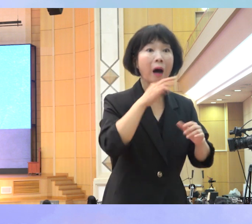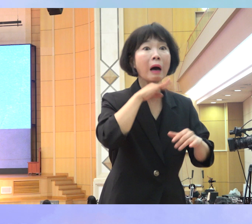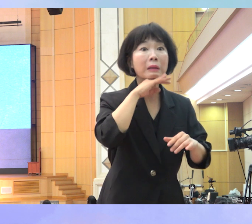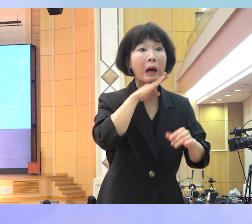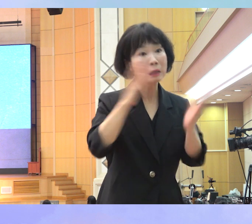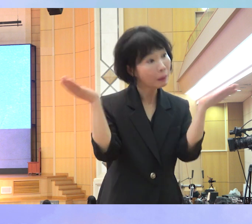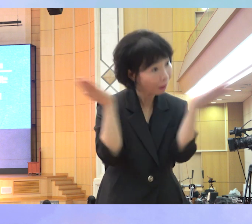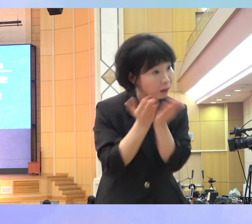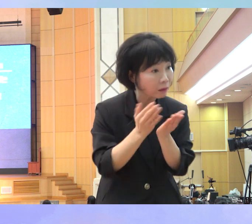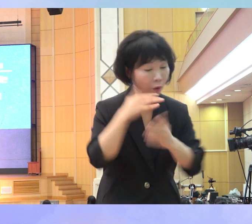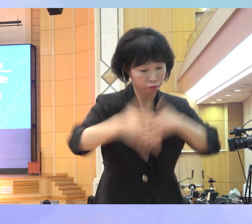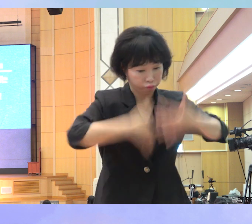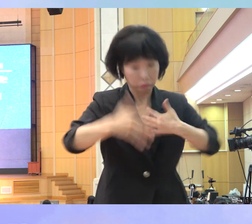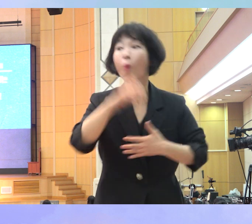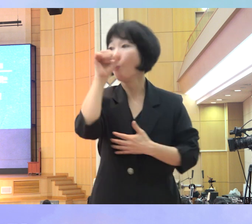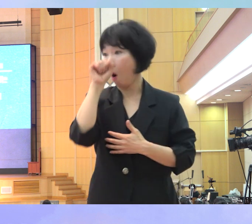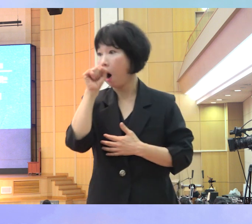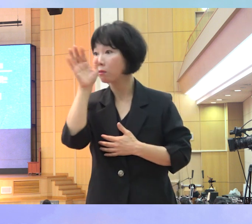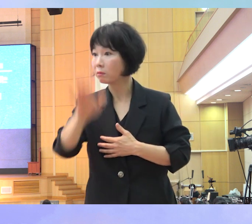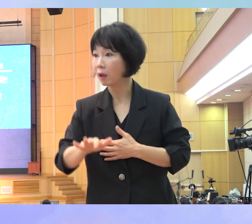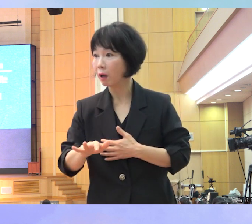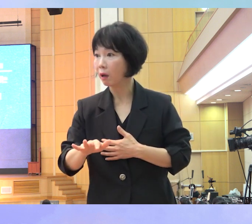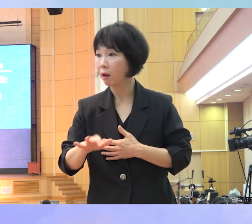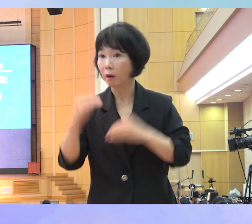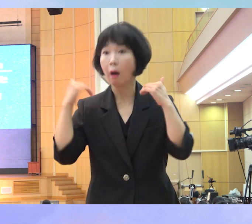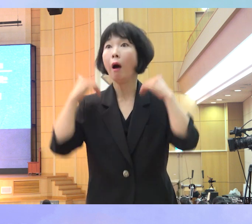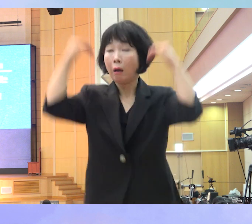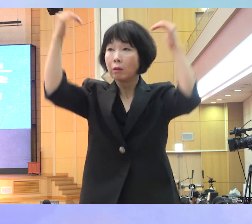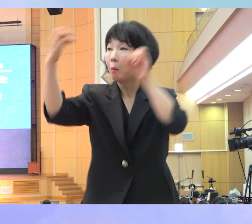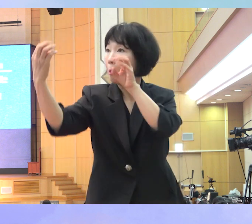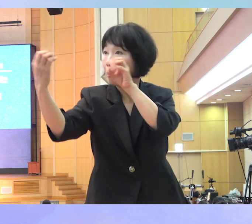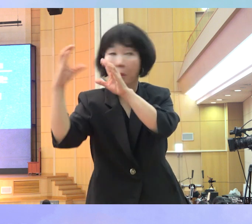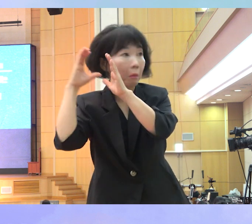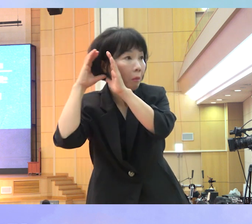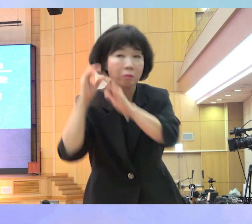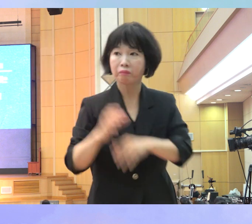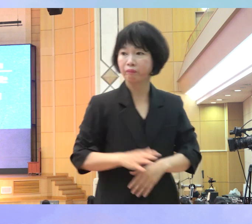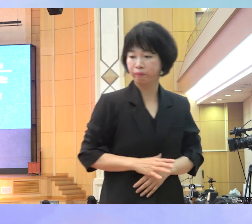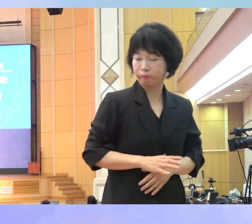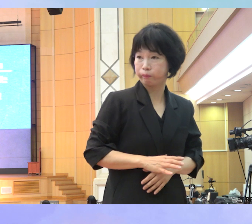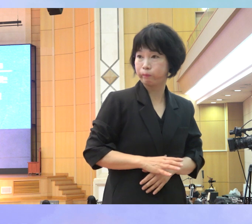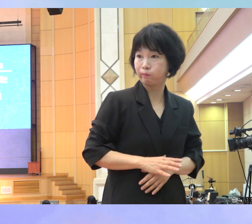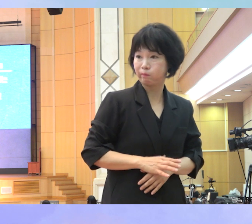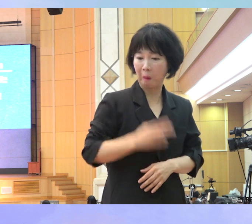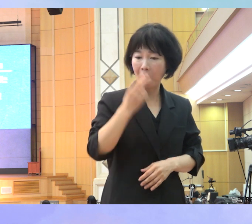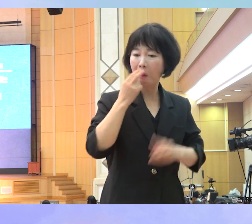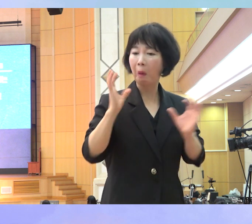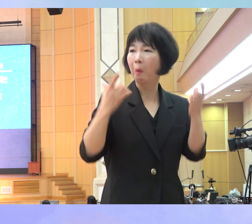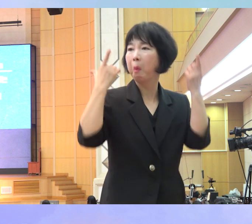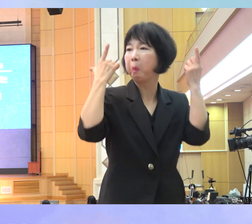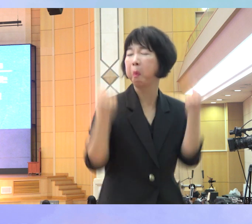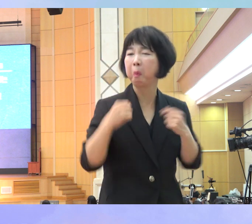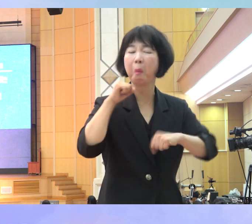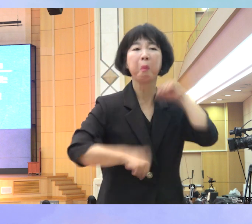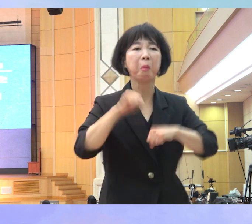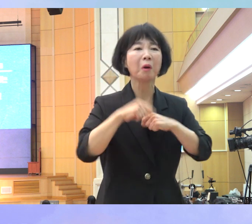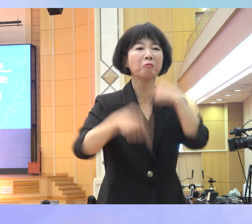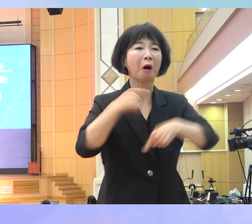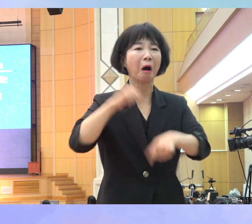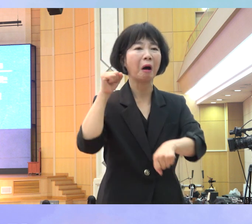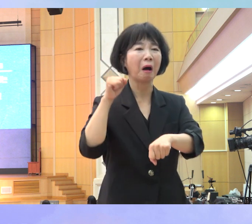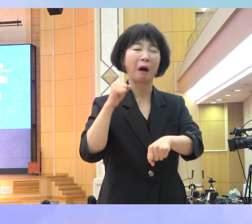우리 보실까요? 성경에도 이와 같은 말이 정확하게 나와 있습니다. 내가 어렸을